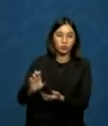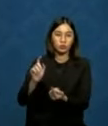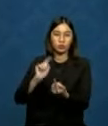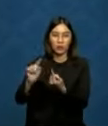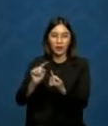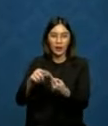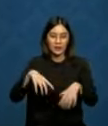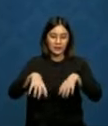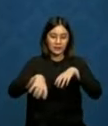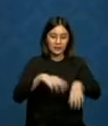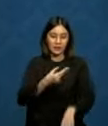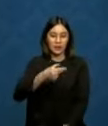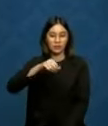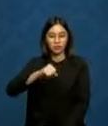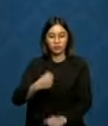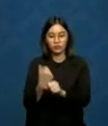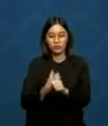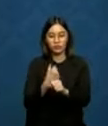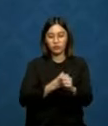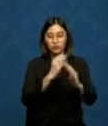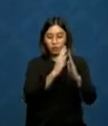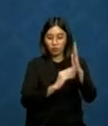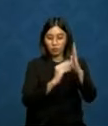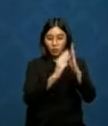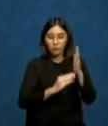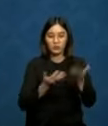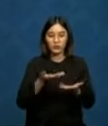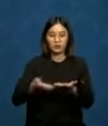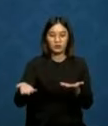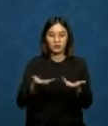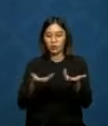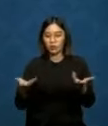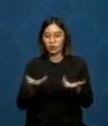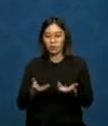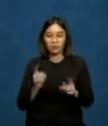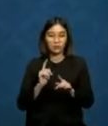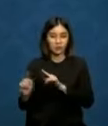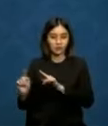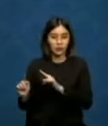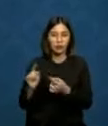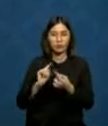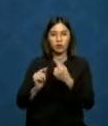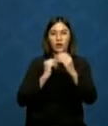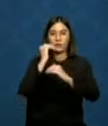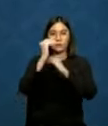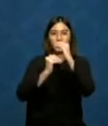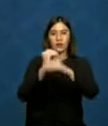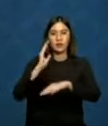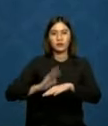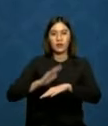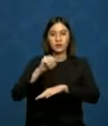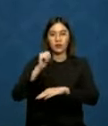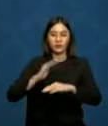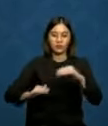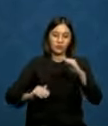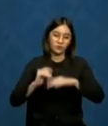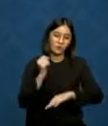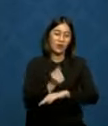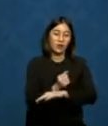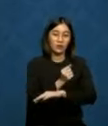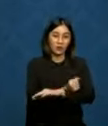การจัดหลักสูตรฝึกอบรมในการซื้อเครื่องมือเครื่องไม้ในการพัฒนาทักษะฝีมือแรง